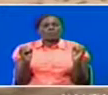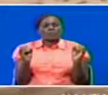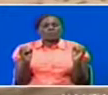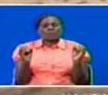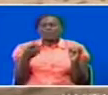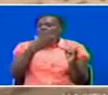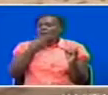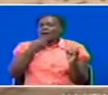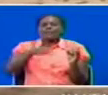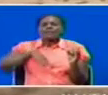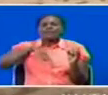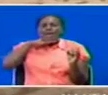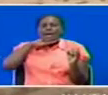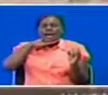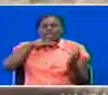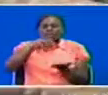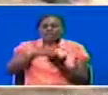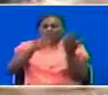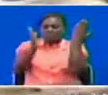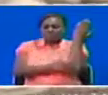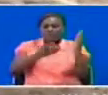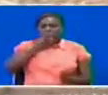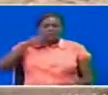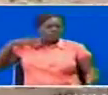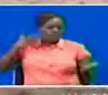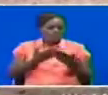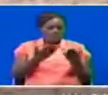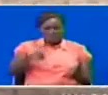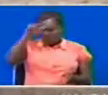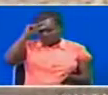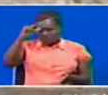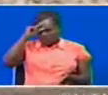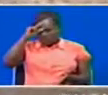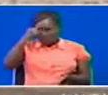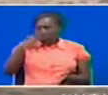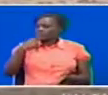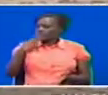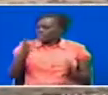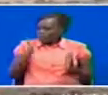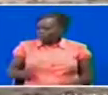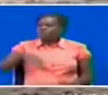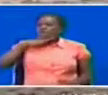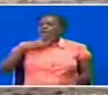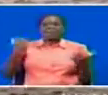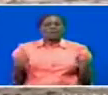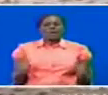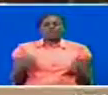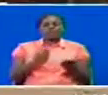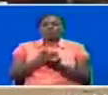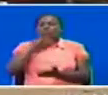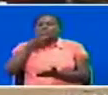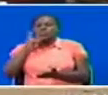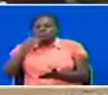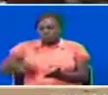Japokuwa Ahmed alifariki kufuatia hali mbaya ya ukame, kufikia sasa serikali haijanakili kufariki kwa mtu yoyote kufuatia ukame, njaa